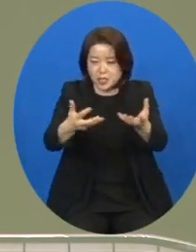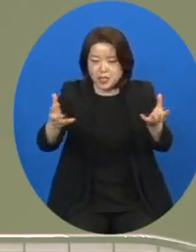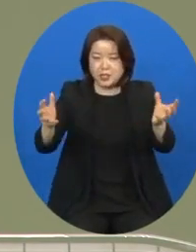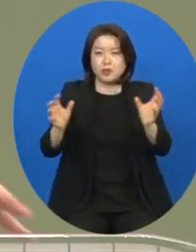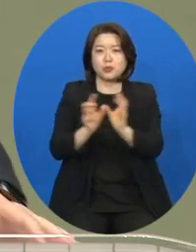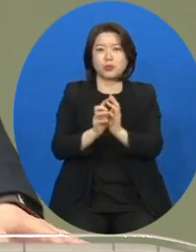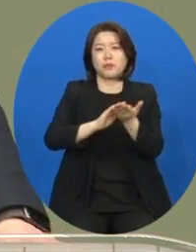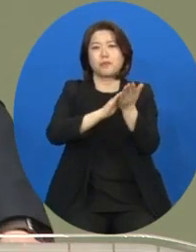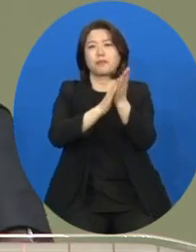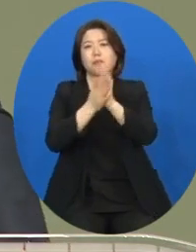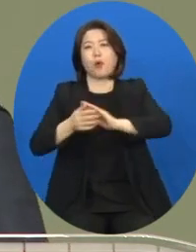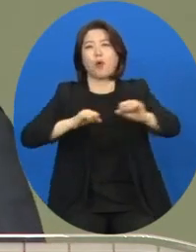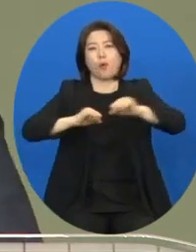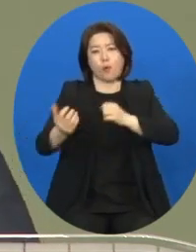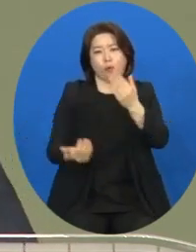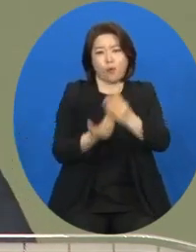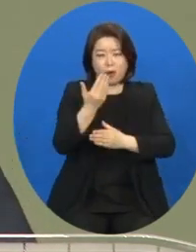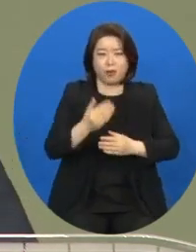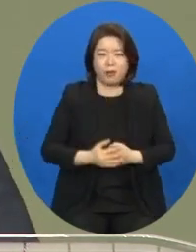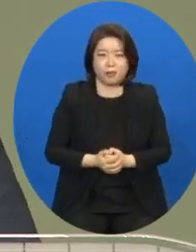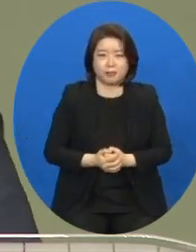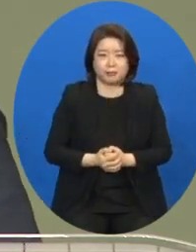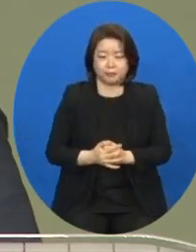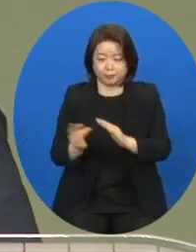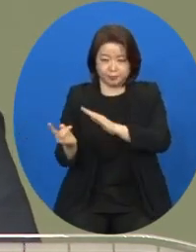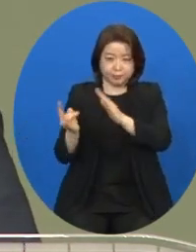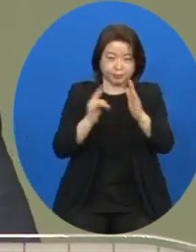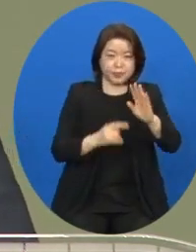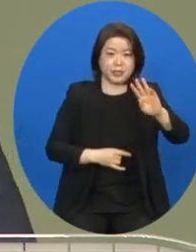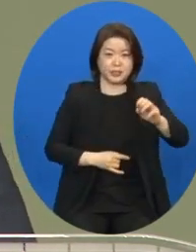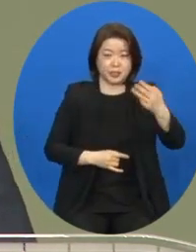것이다. 에스겔서 47장